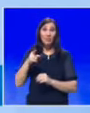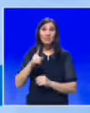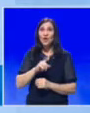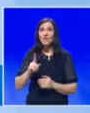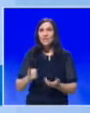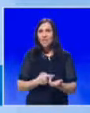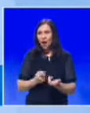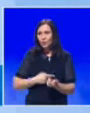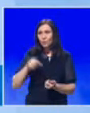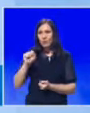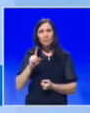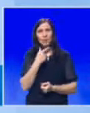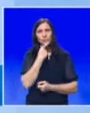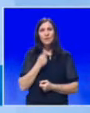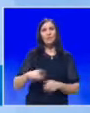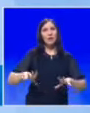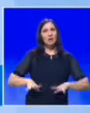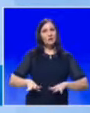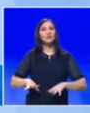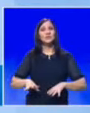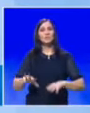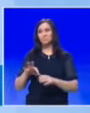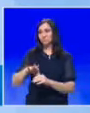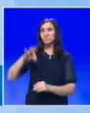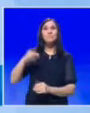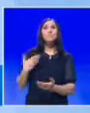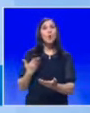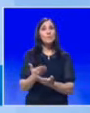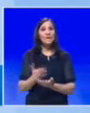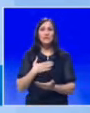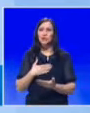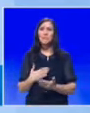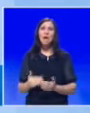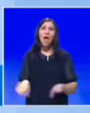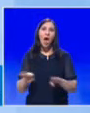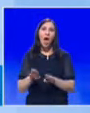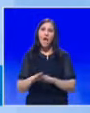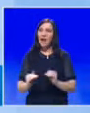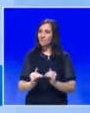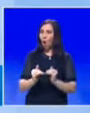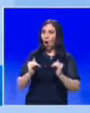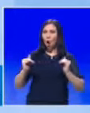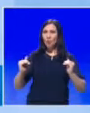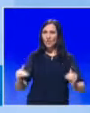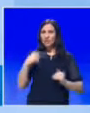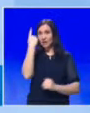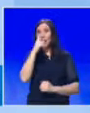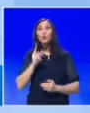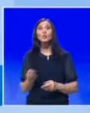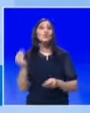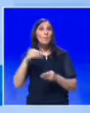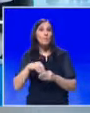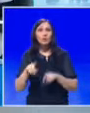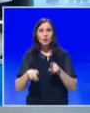от партиите могат да припознаят граждански номинации, да имаме равно отдалечени лица, които да попълнят регулаторите. Именно това